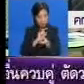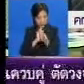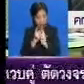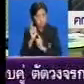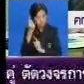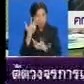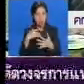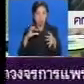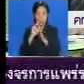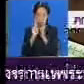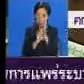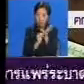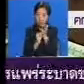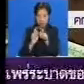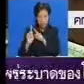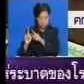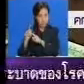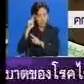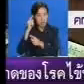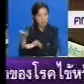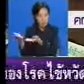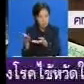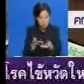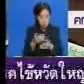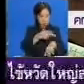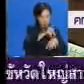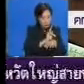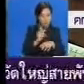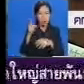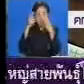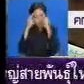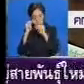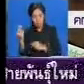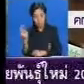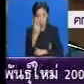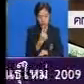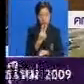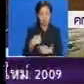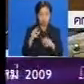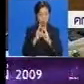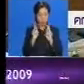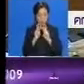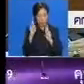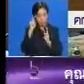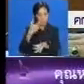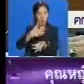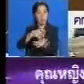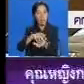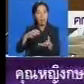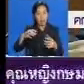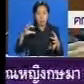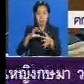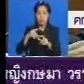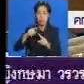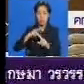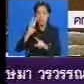รมนูญจะเชิญนายกรัฐมนตรีและตนเองเข้ารับฟังบรรยายสรุปผลการศึกษาของคณะกรรมการชุดดังกล่าวในวันที่16กร